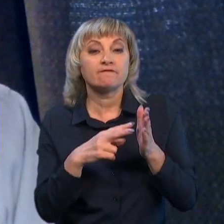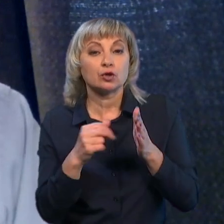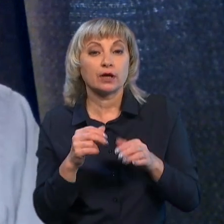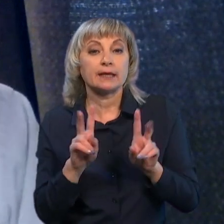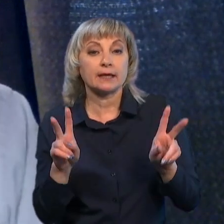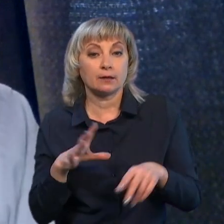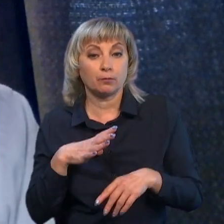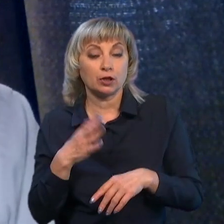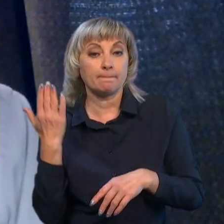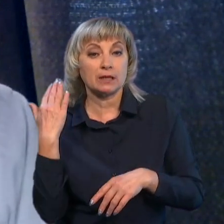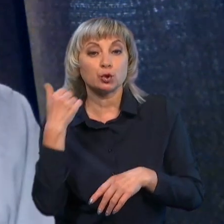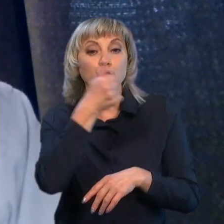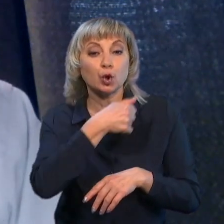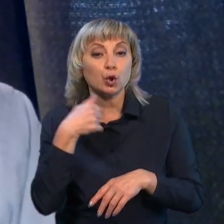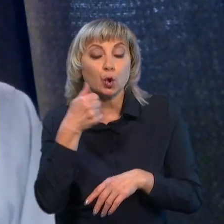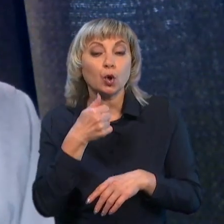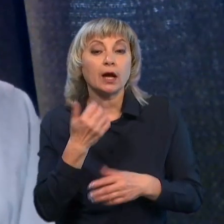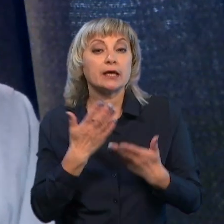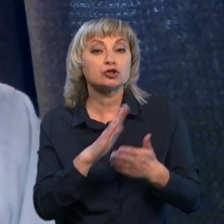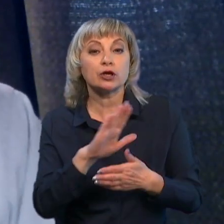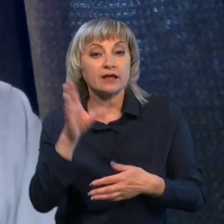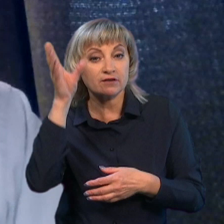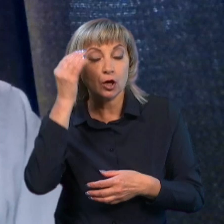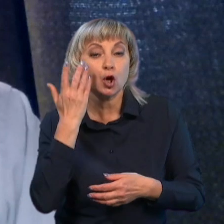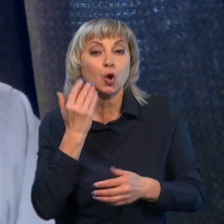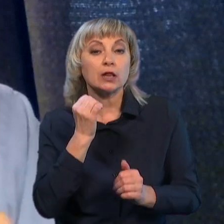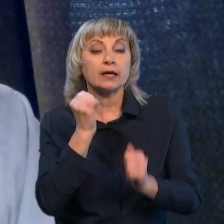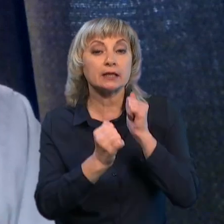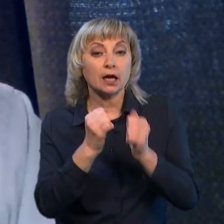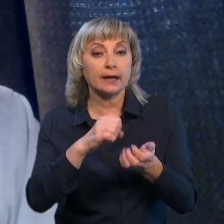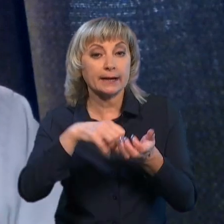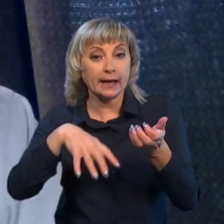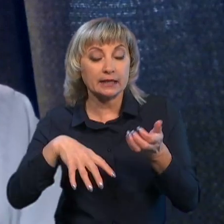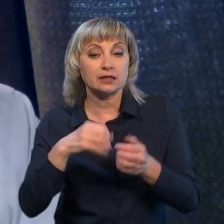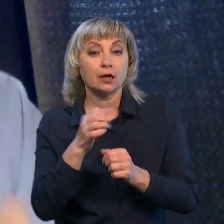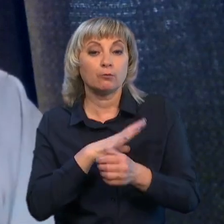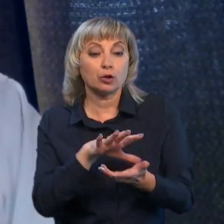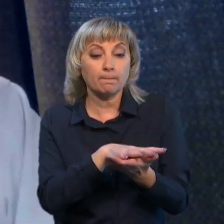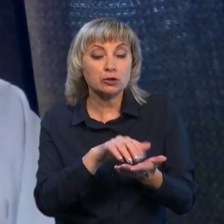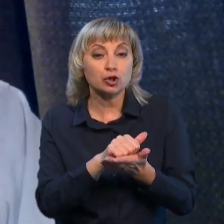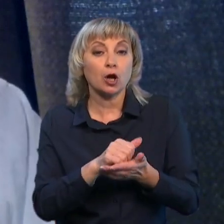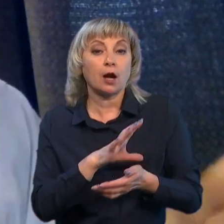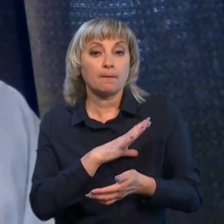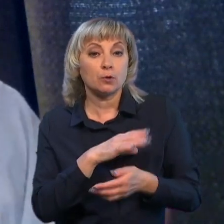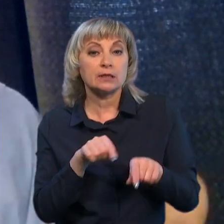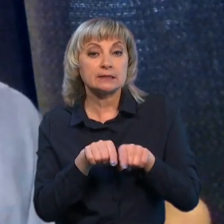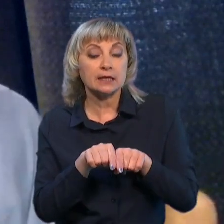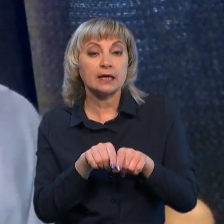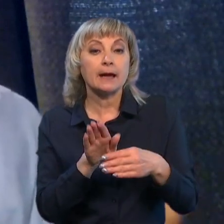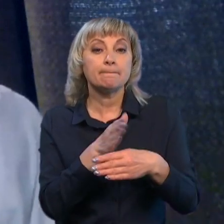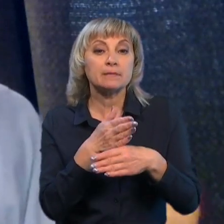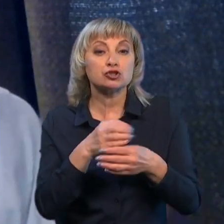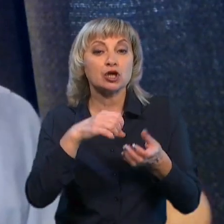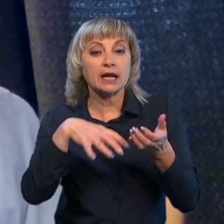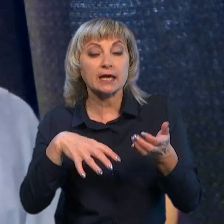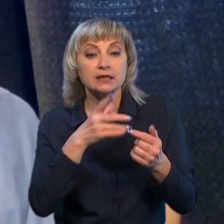були минулого року. Тобто, ну, якщо не врахувати, коли наносились ракетні удари, да, яку там пошкодження було, а коли, наприклад, такий міжракетний